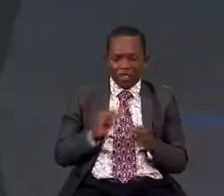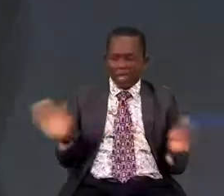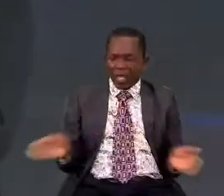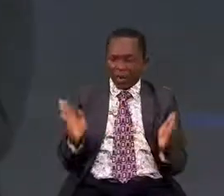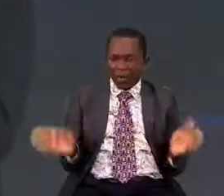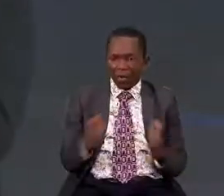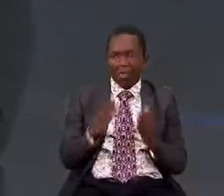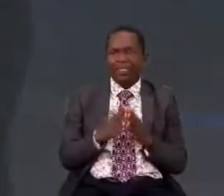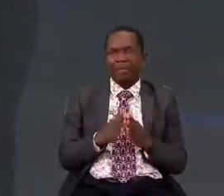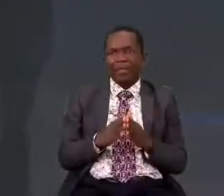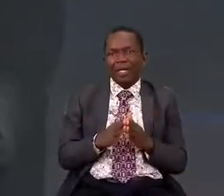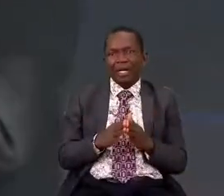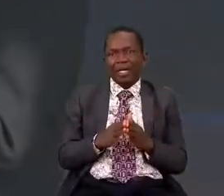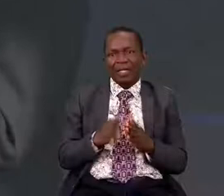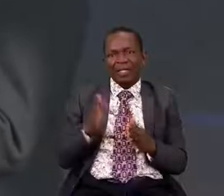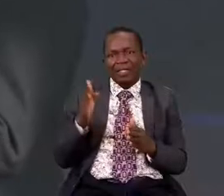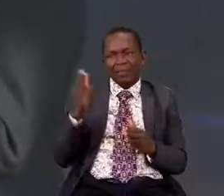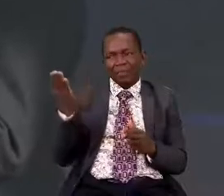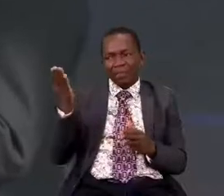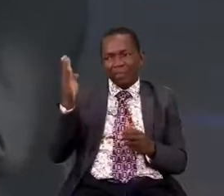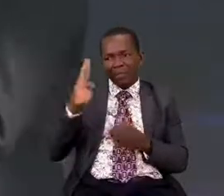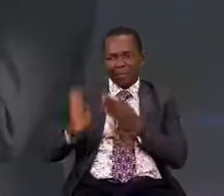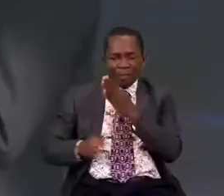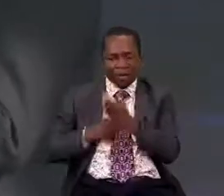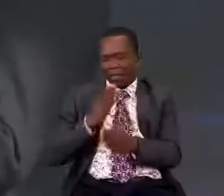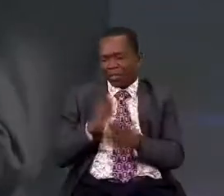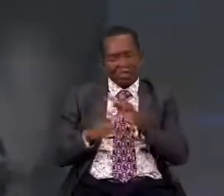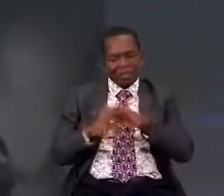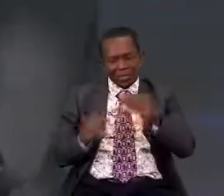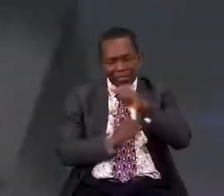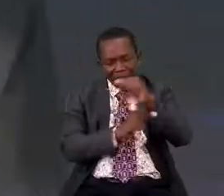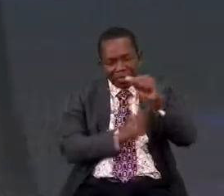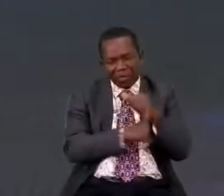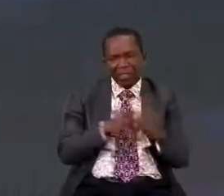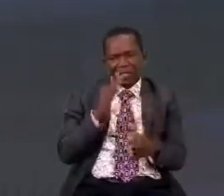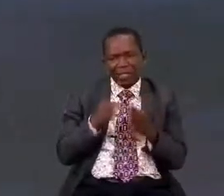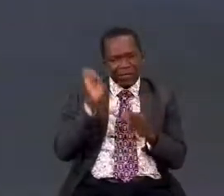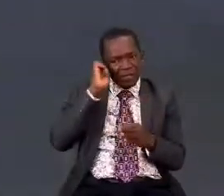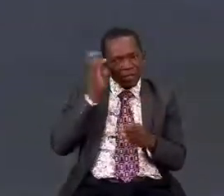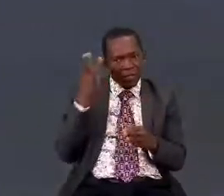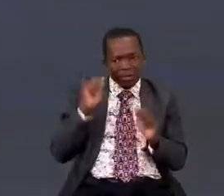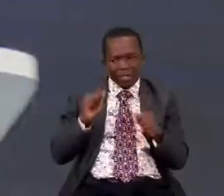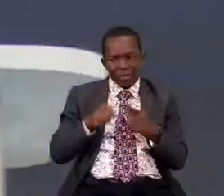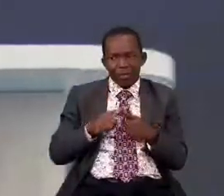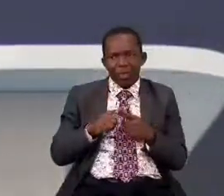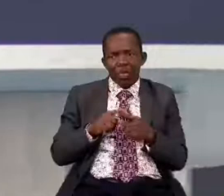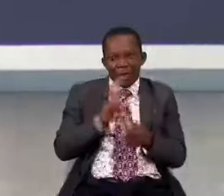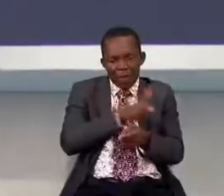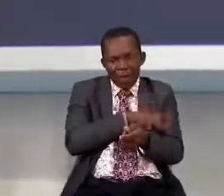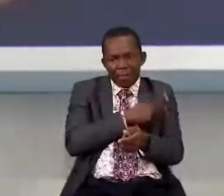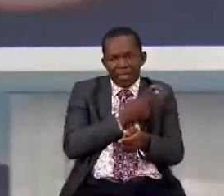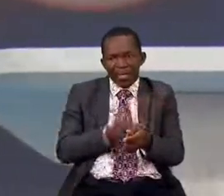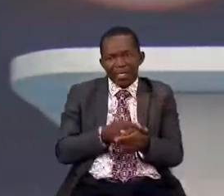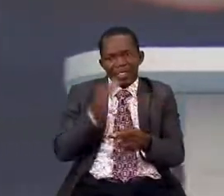de pour que tu espères un enfant, mais ayant la pleine conviction dans l'histoire déjà autour de lui, de